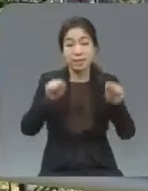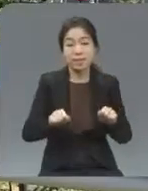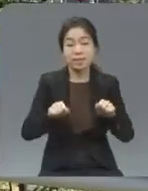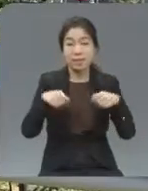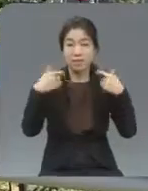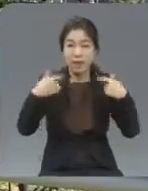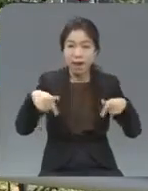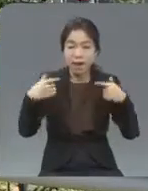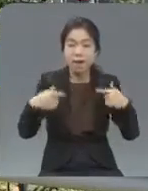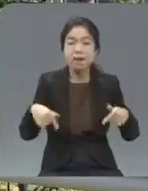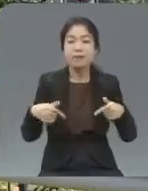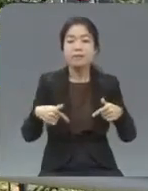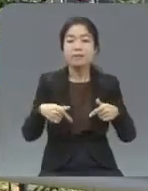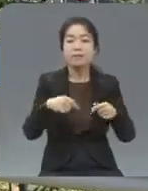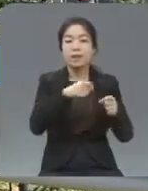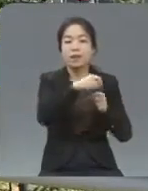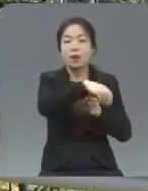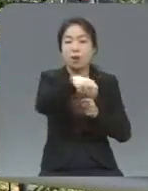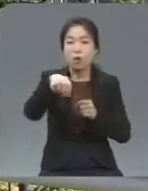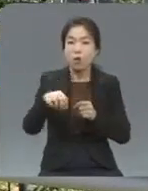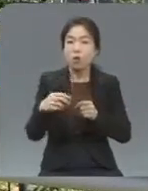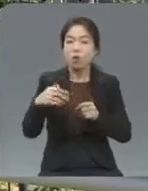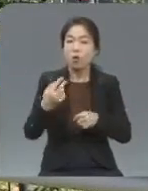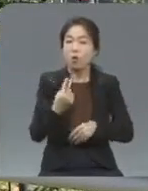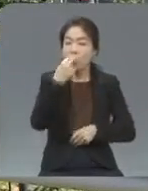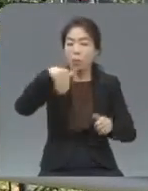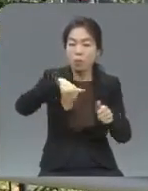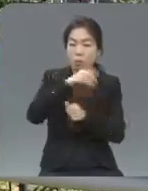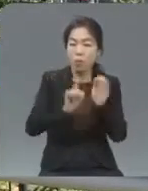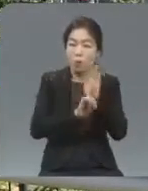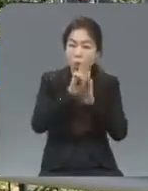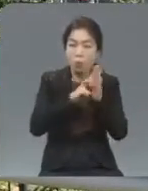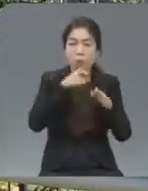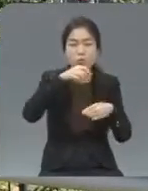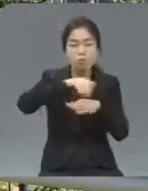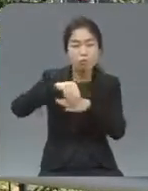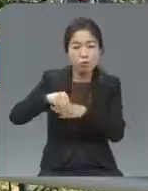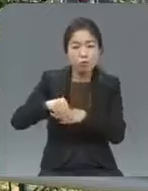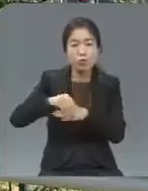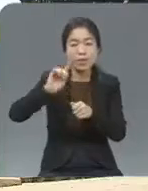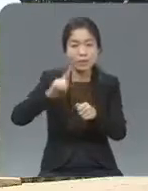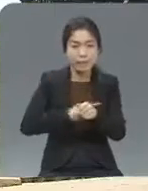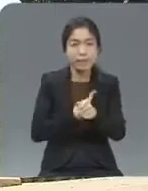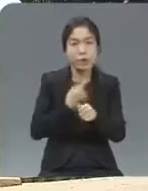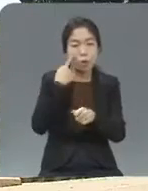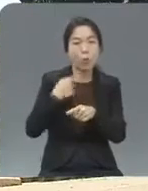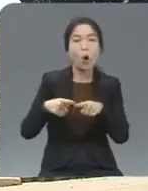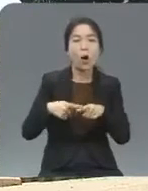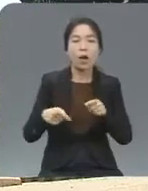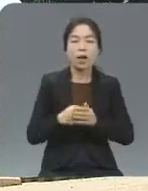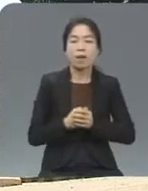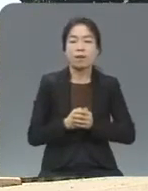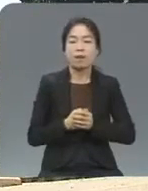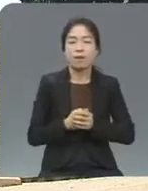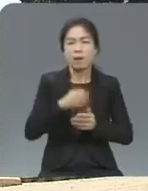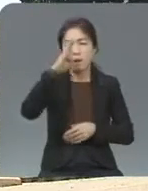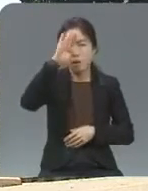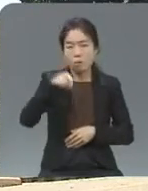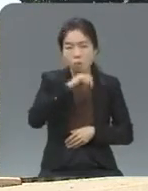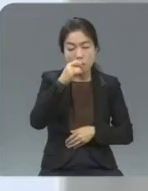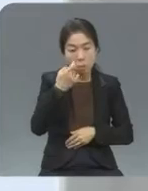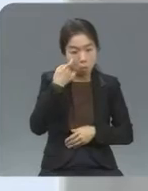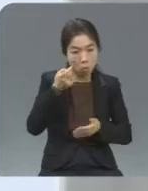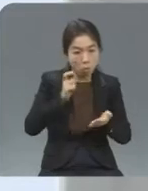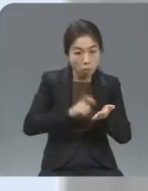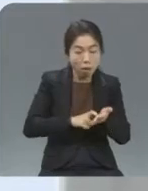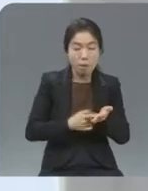실시간으로 그각 지점마다 그 대기 온도 습도가 측정이 자동으로 되고요. 병해충 진단도 보다